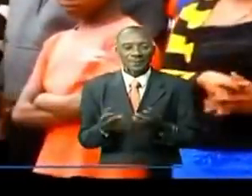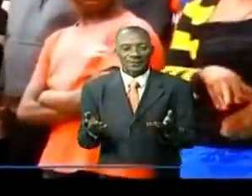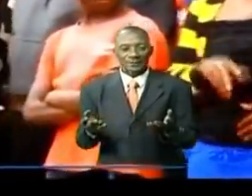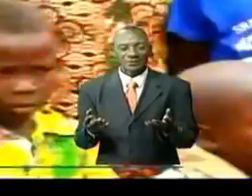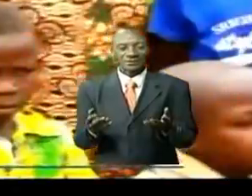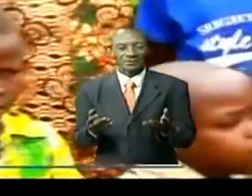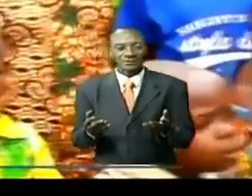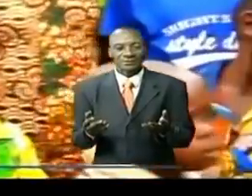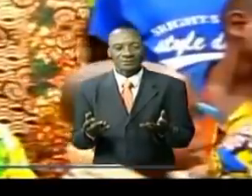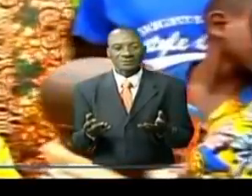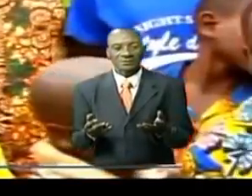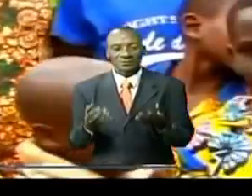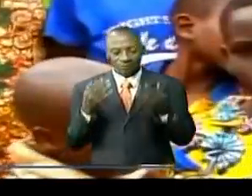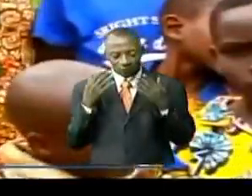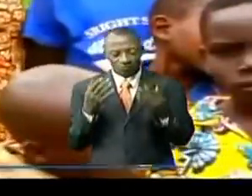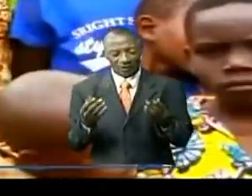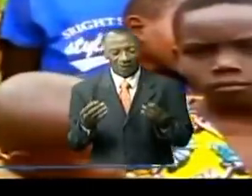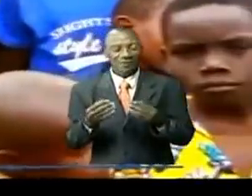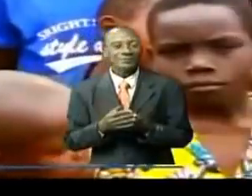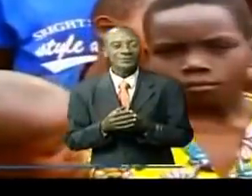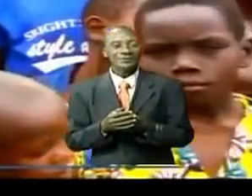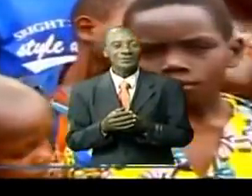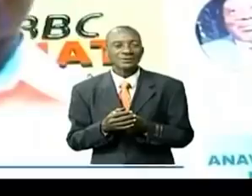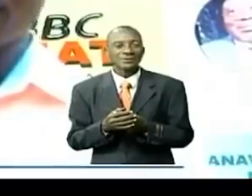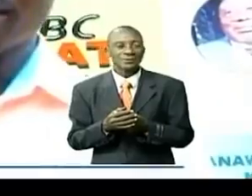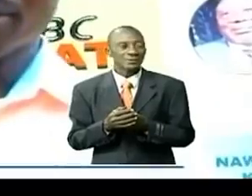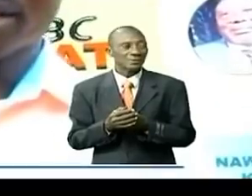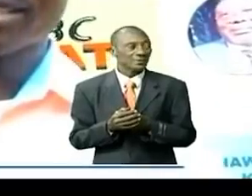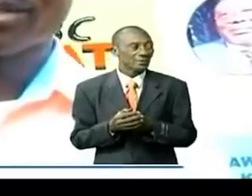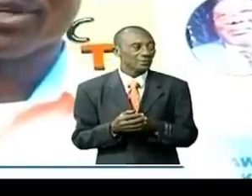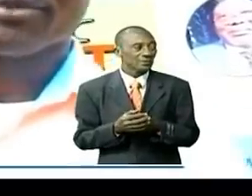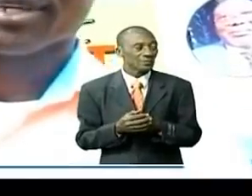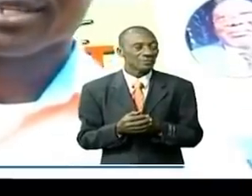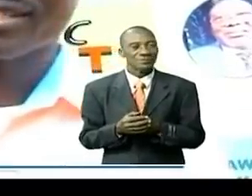producteurs qui se sont engagés dans la compagnie de cette initiative.